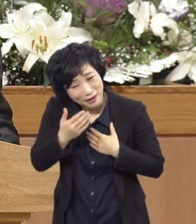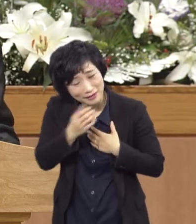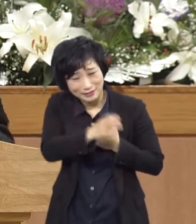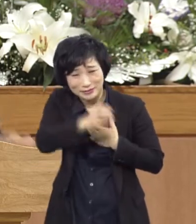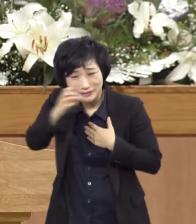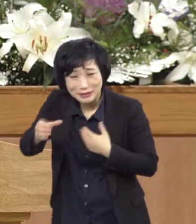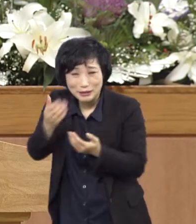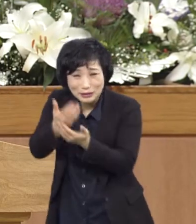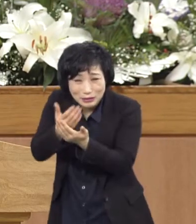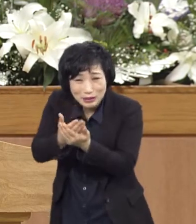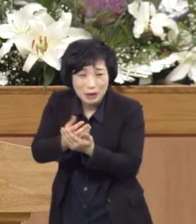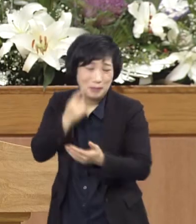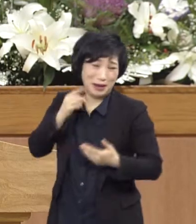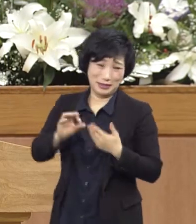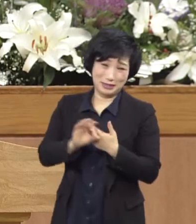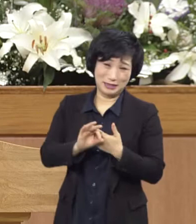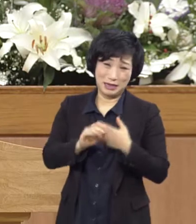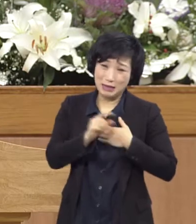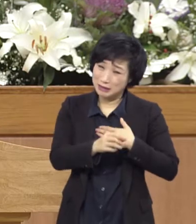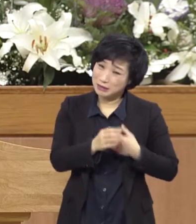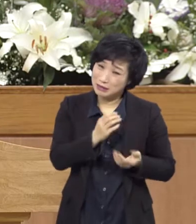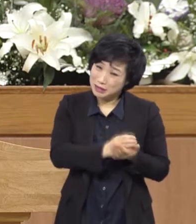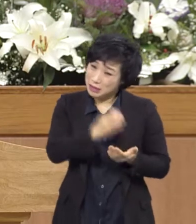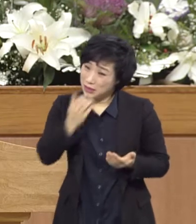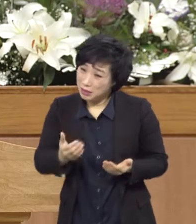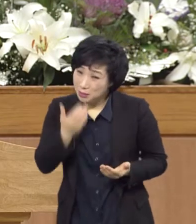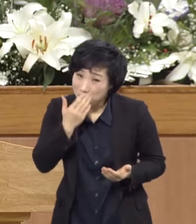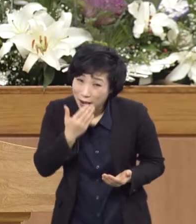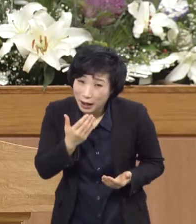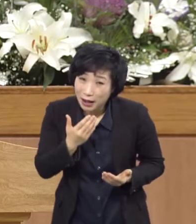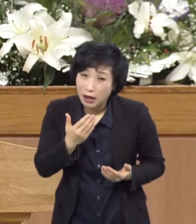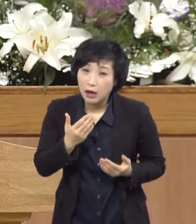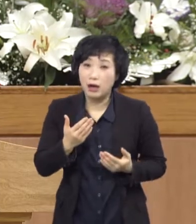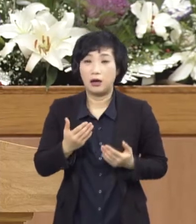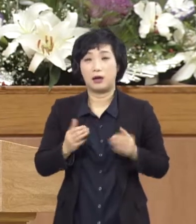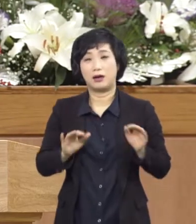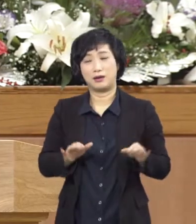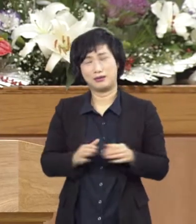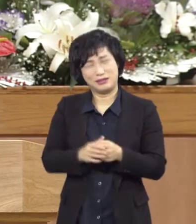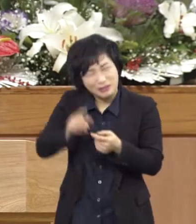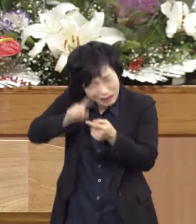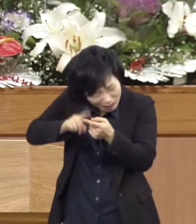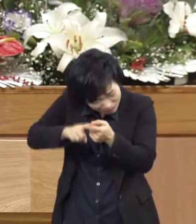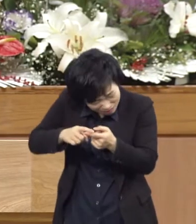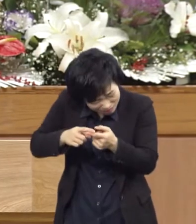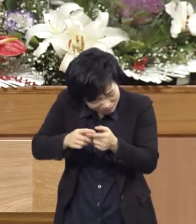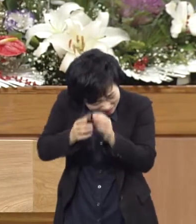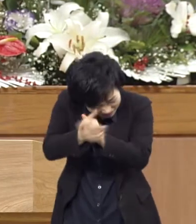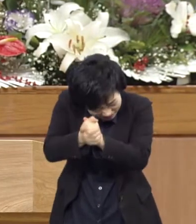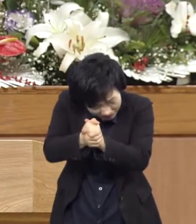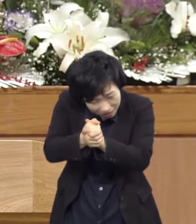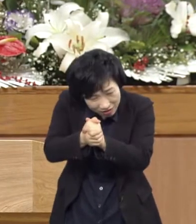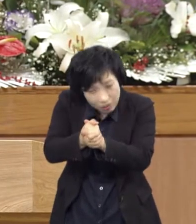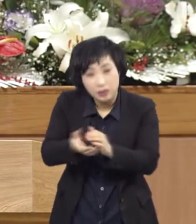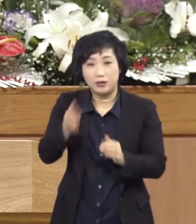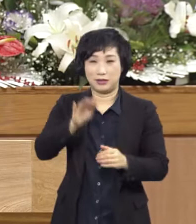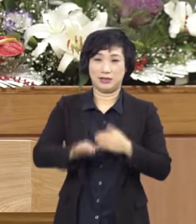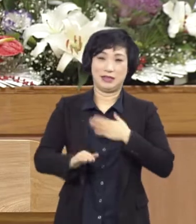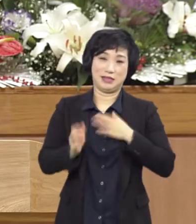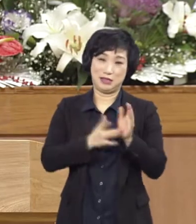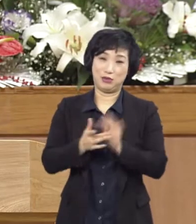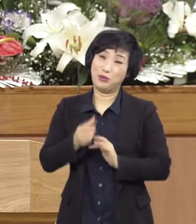없습니까? 만약에 지나갈 수만 있거든 그리하옵소서. 그러나 내